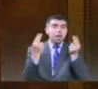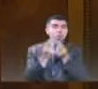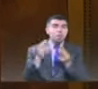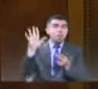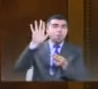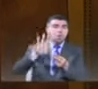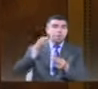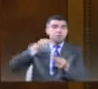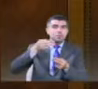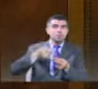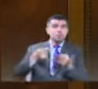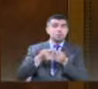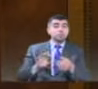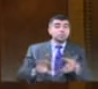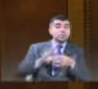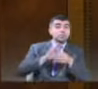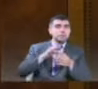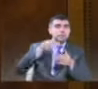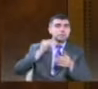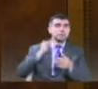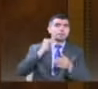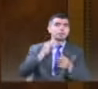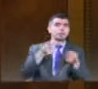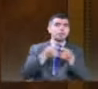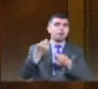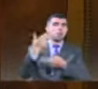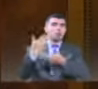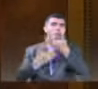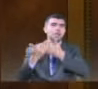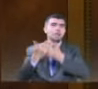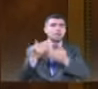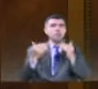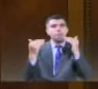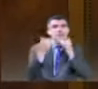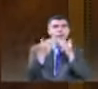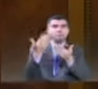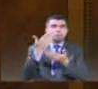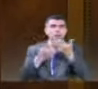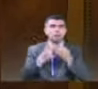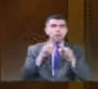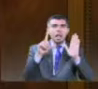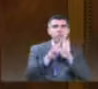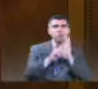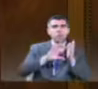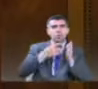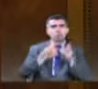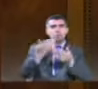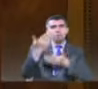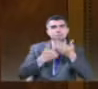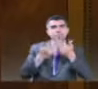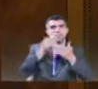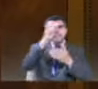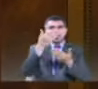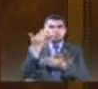والتنمية الاقتصاديتين كأرضية مشتركة لتبادل أفضل الممارسات والمعايير والتقييمات المتبادلة للسياسات